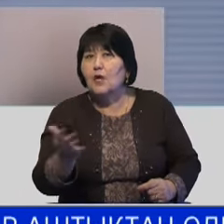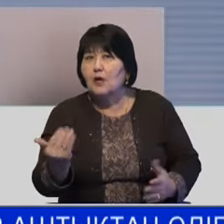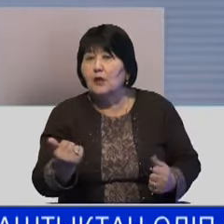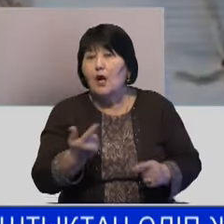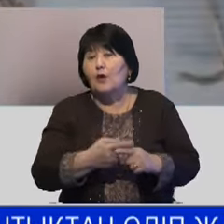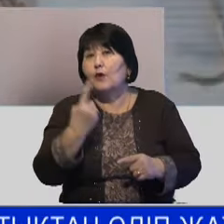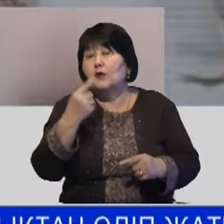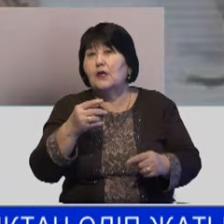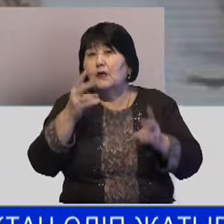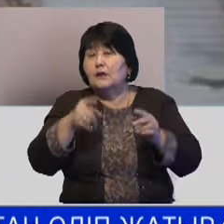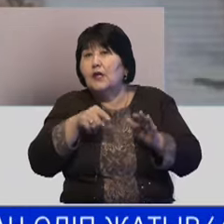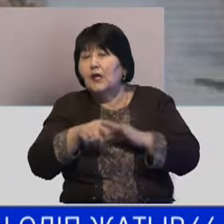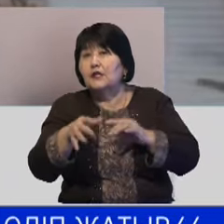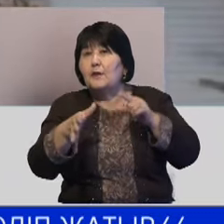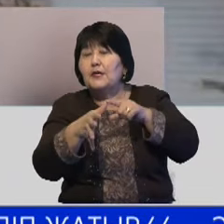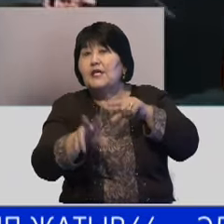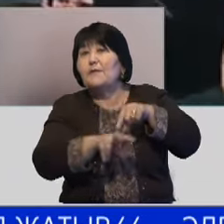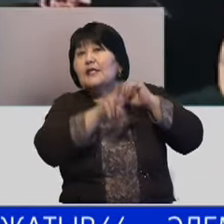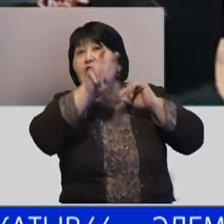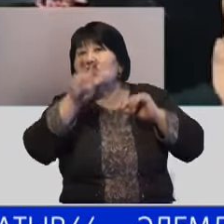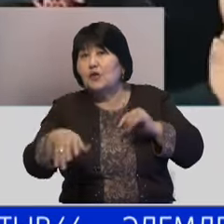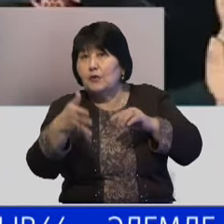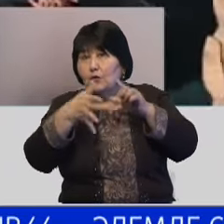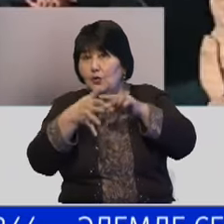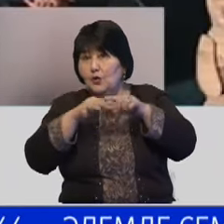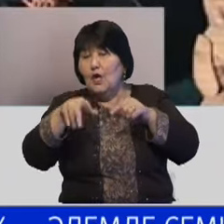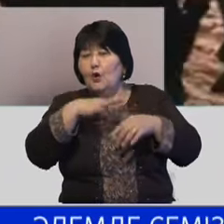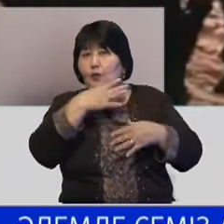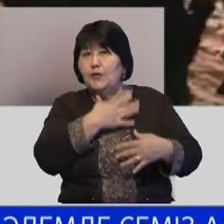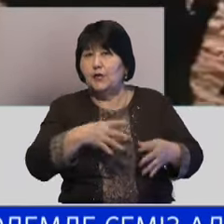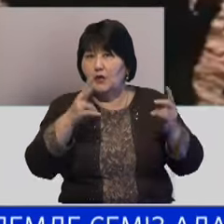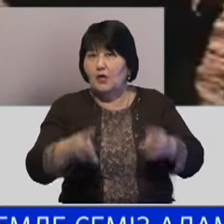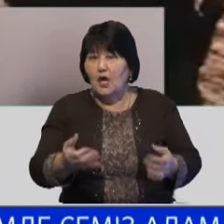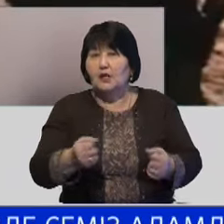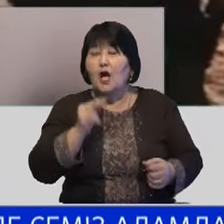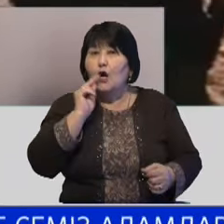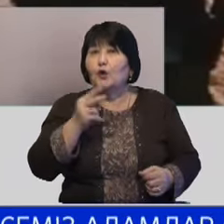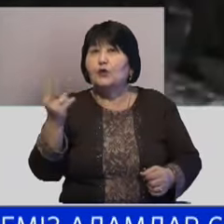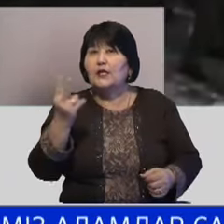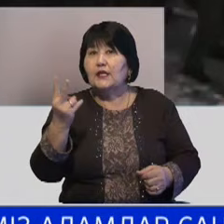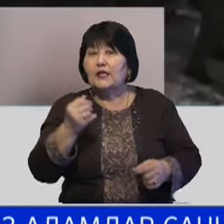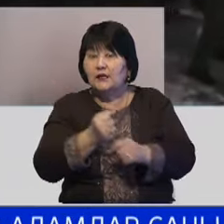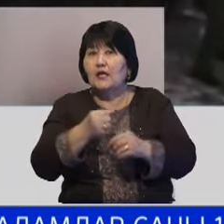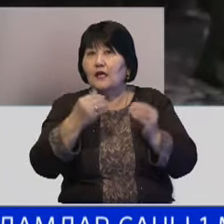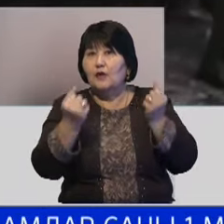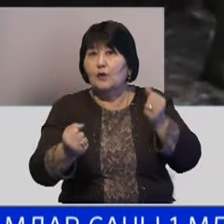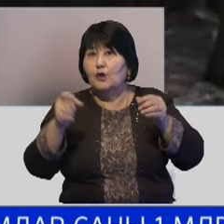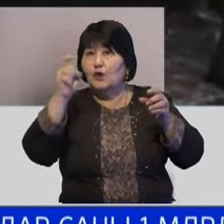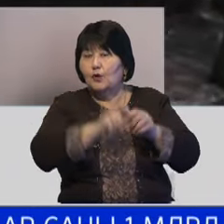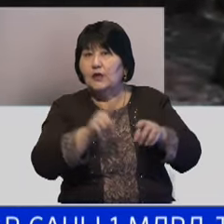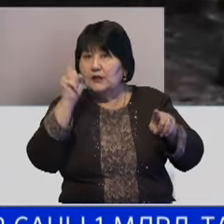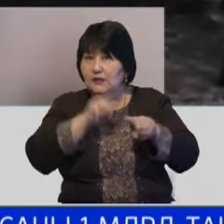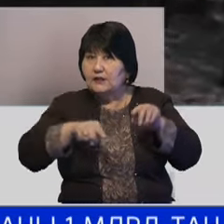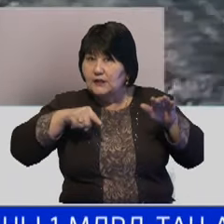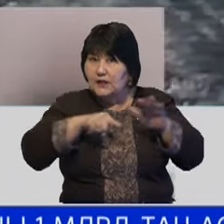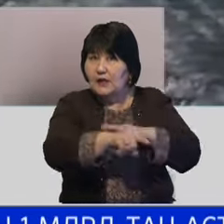бірі қашпақ болып, 5-ші қабаттан секіріп кеткен. Көптеген дене жарақатын алған. Күдіктілер 2-ші жәбірленушіні көлікке отырғызып алып, ізін